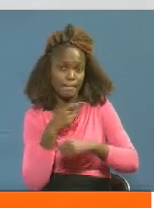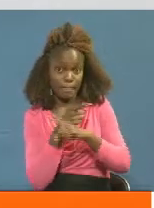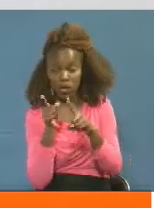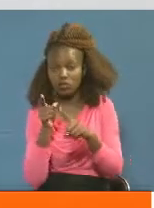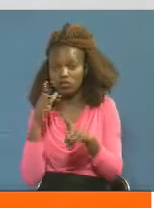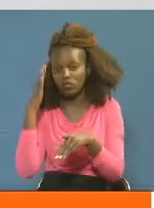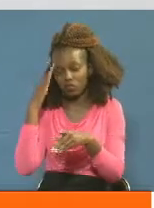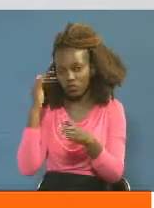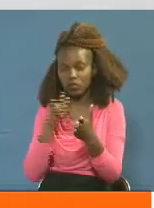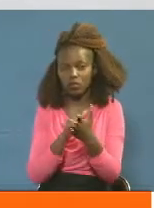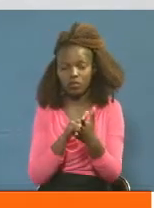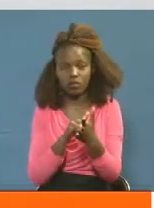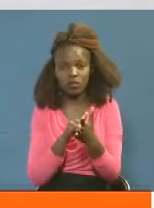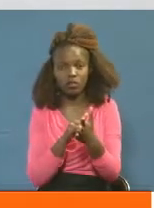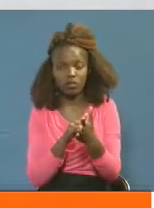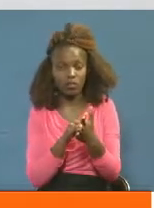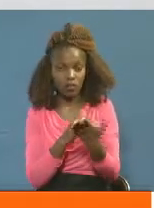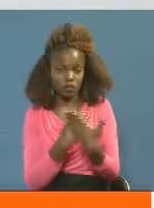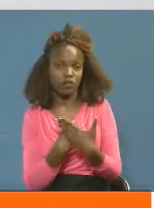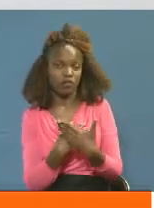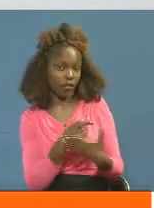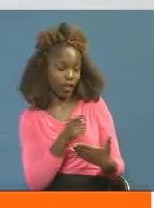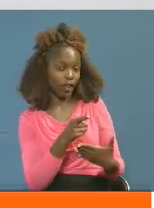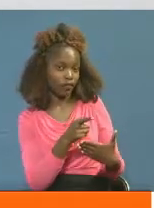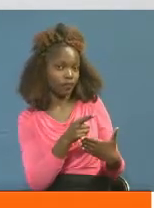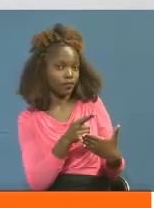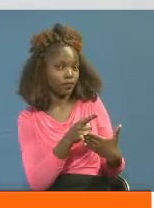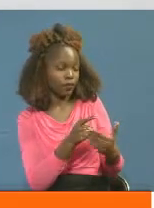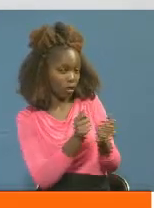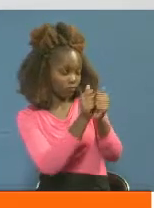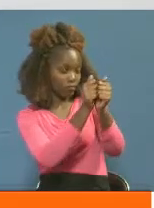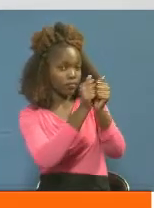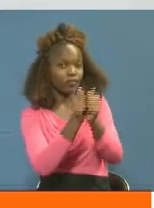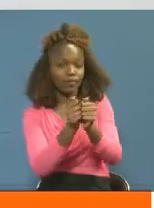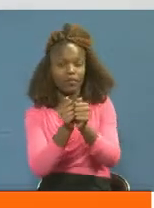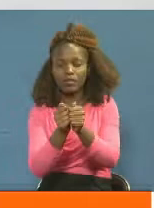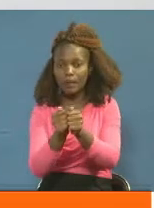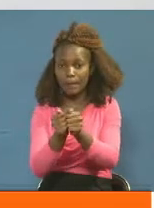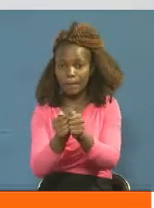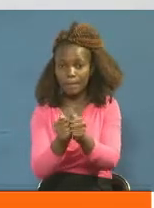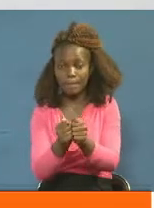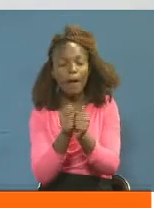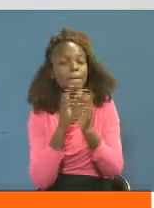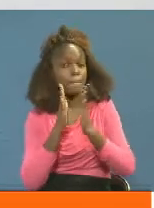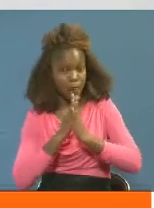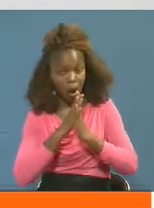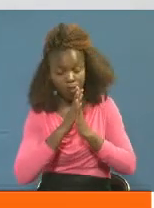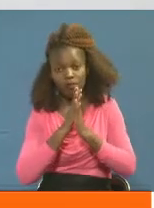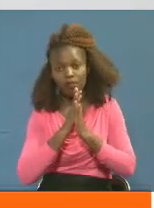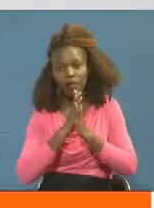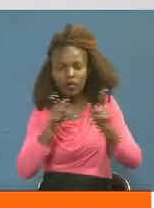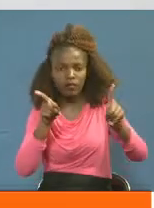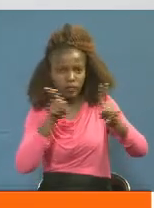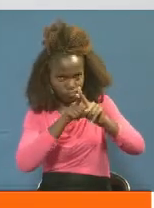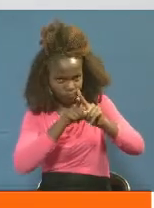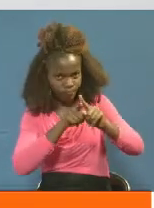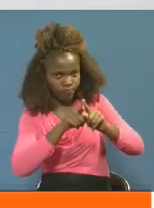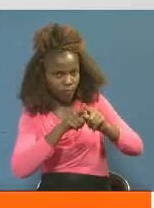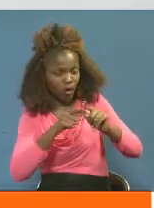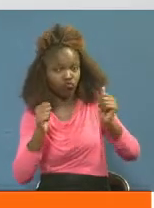pia hapo na ndugu zake ambao wamesimama naye wanamuombea, na